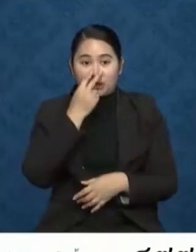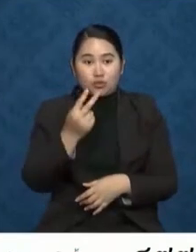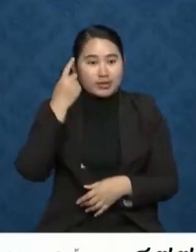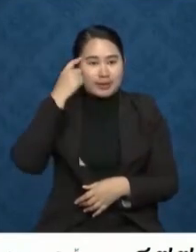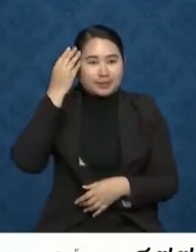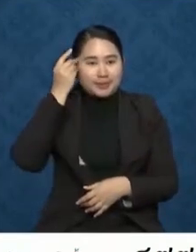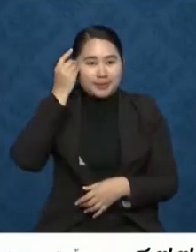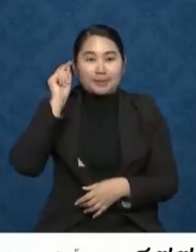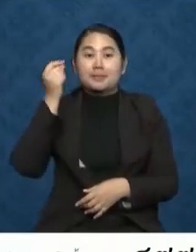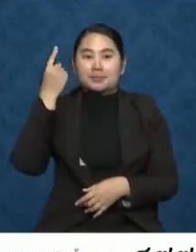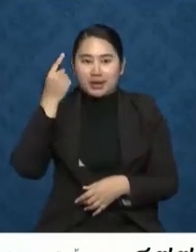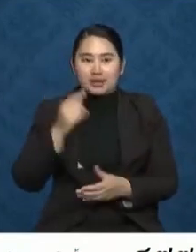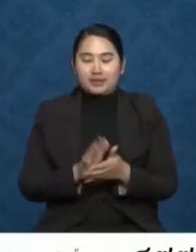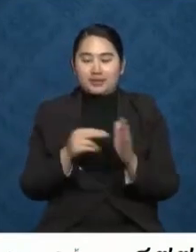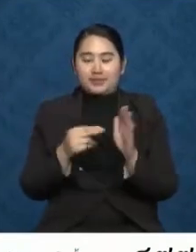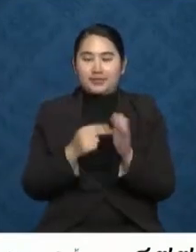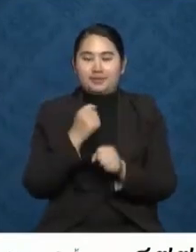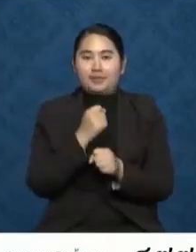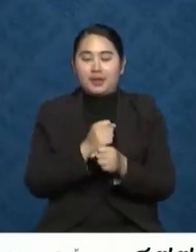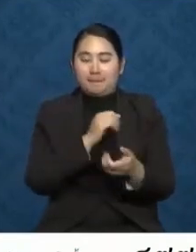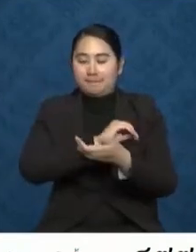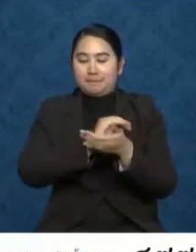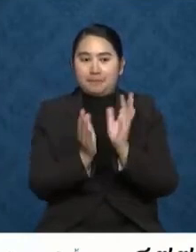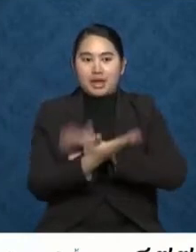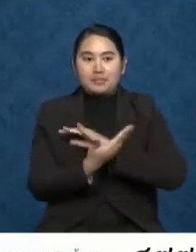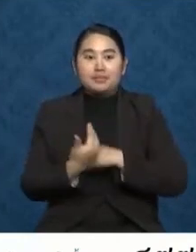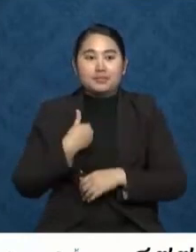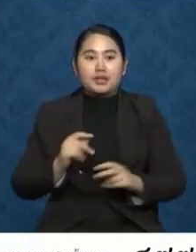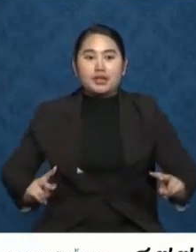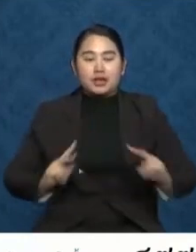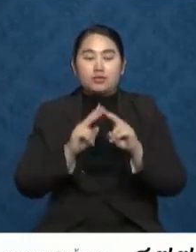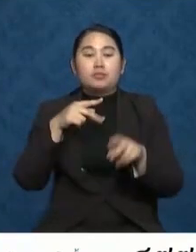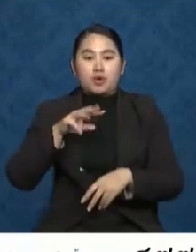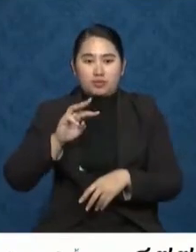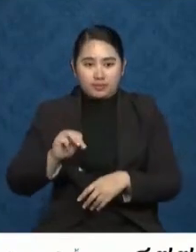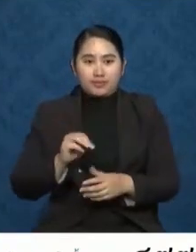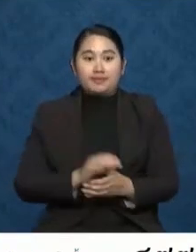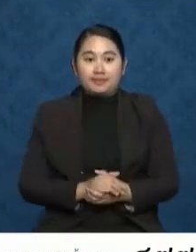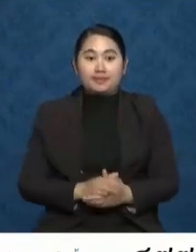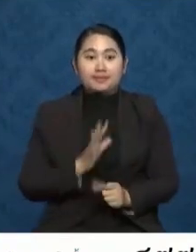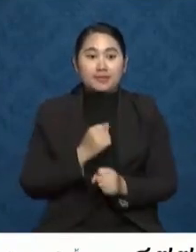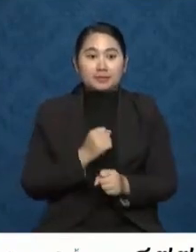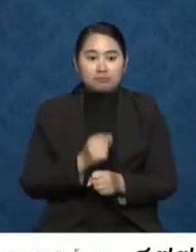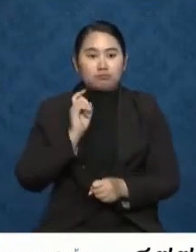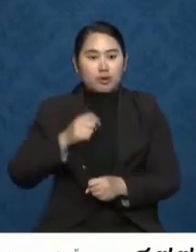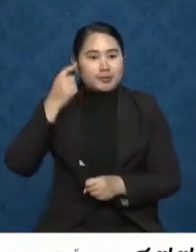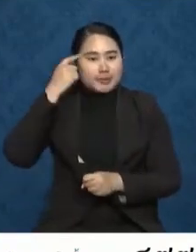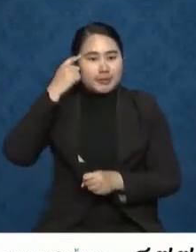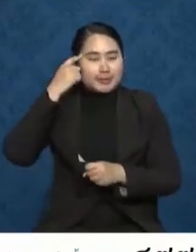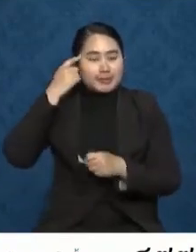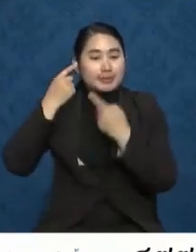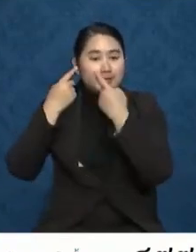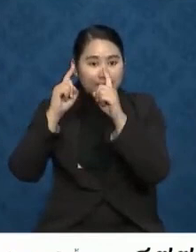คิดพิจารณาให้ดีว่ามันต้องเปลี่ยนแปลงขนาดใหญ่ของกระทรวงพัฒนาสังคมและความมั่นคงของมนุษย์ท่านต้องกล้าคิดนอกกรอบ